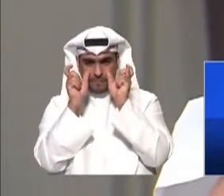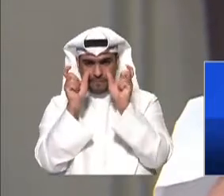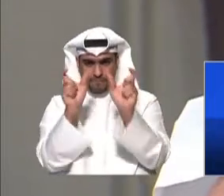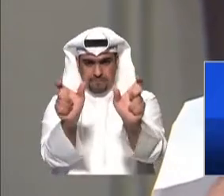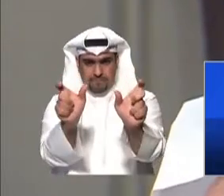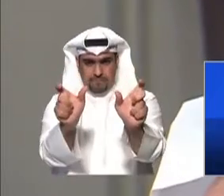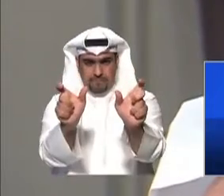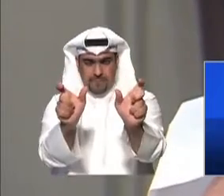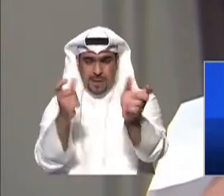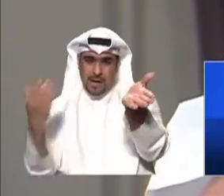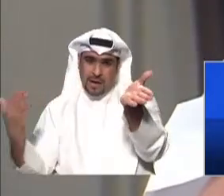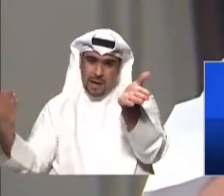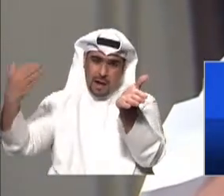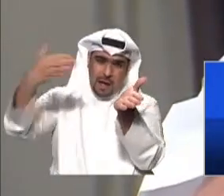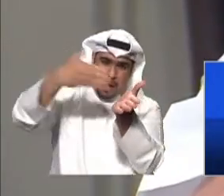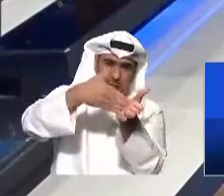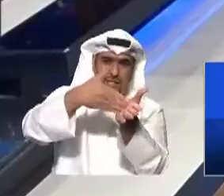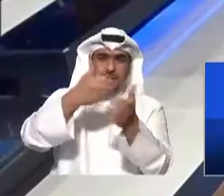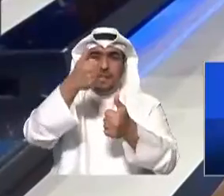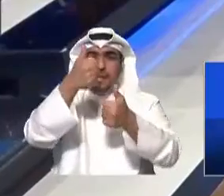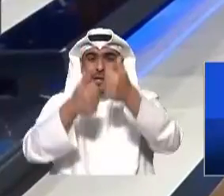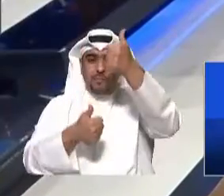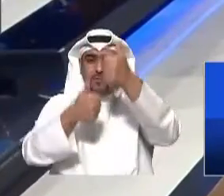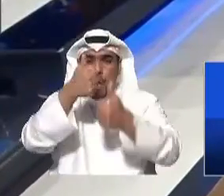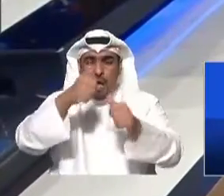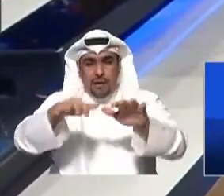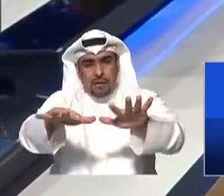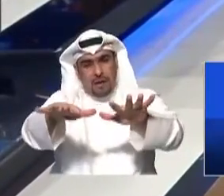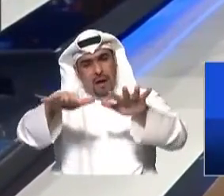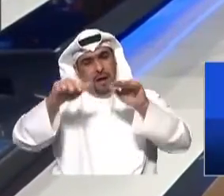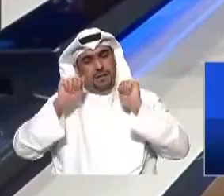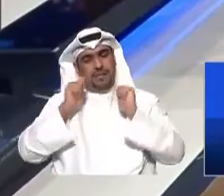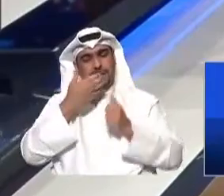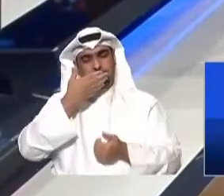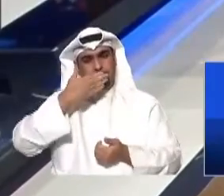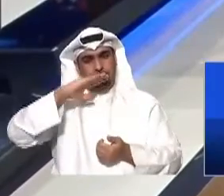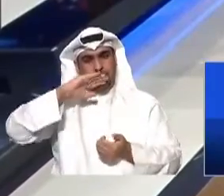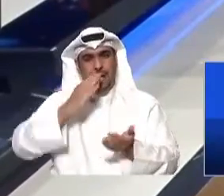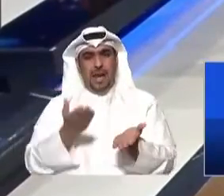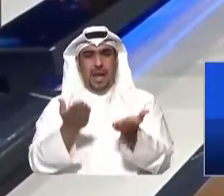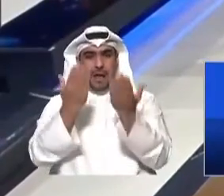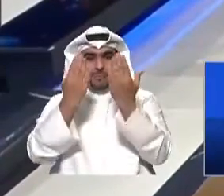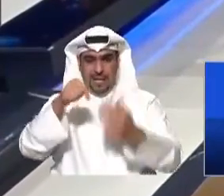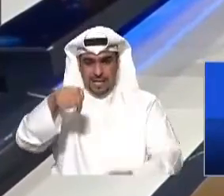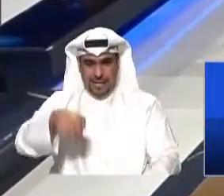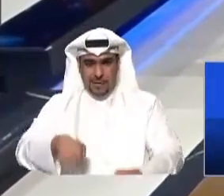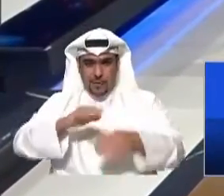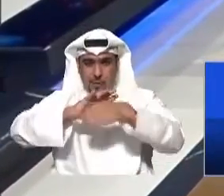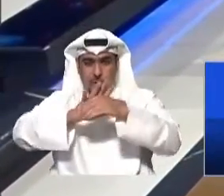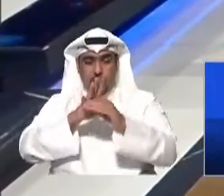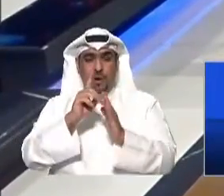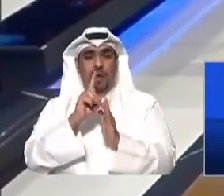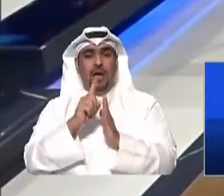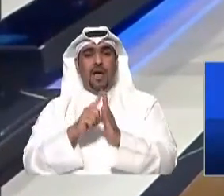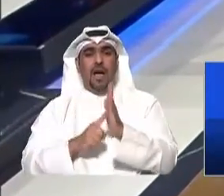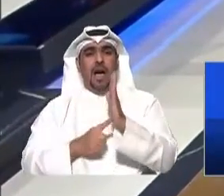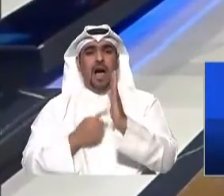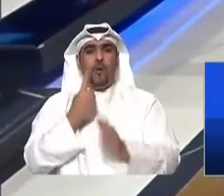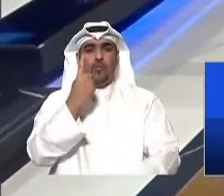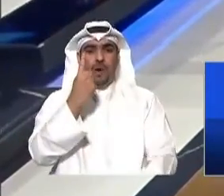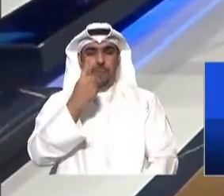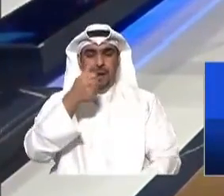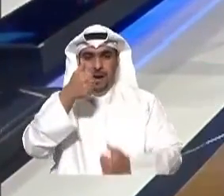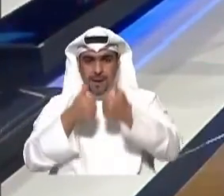أمام الطلبة والذين مروا بظروف استثنائية خلال هذا العام ما دفع إلى التعليم عن بعد